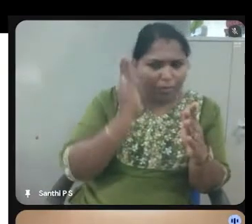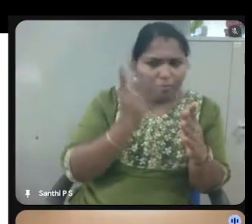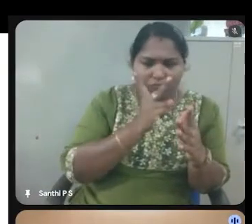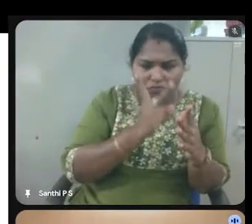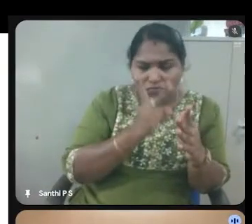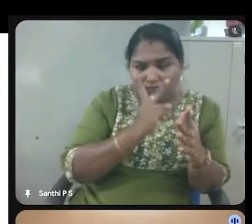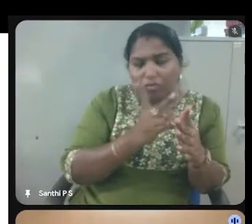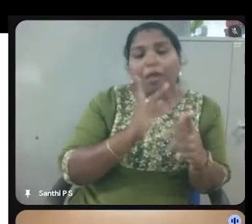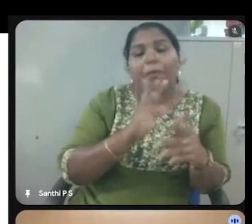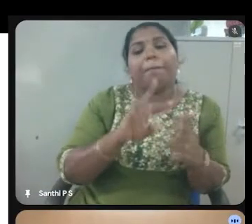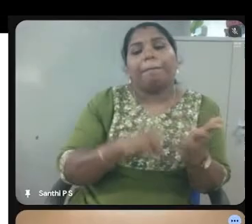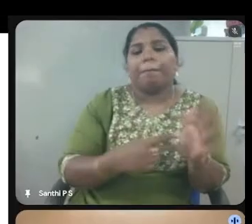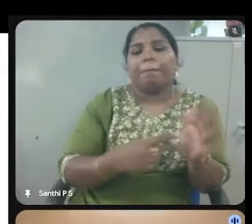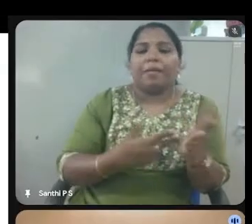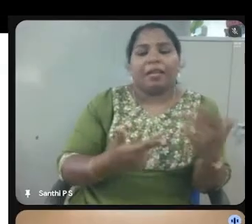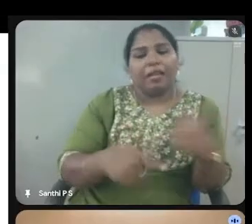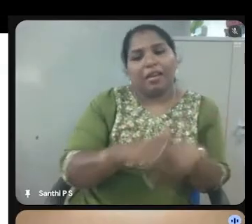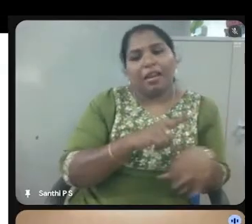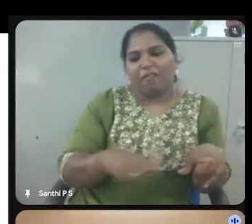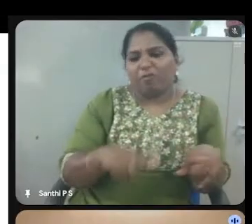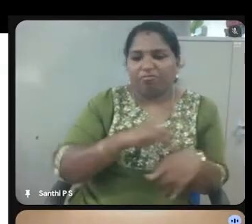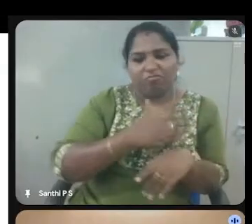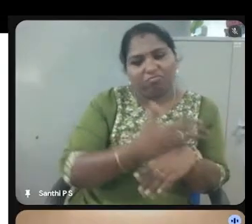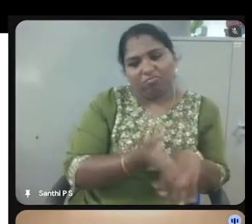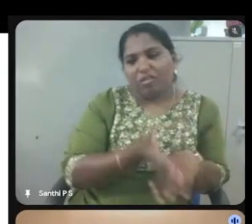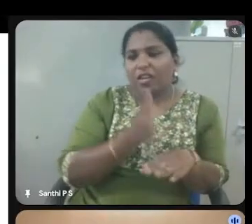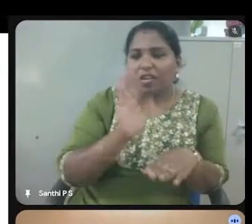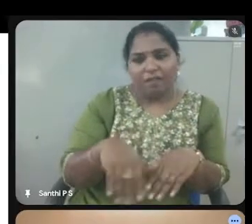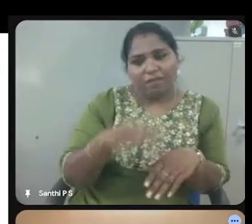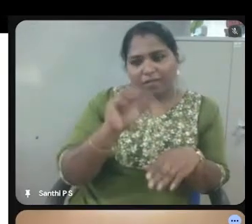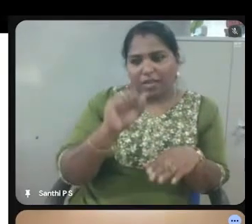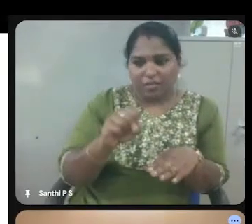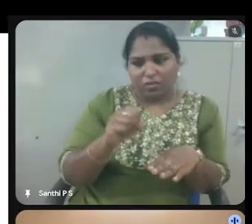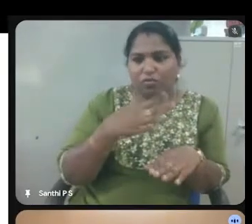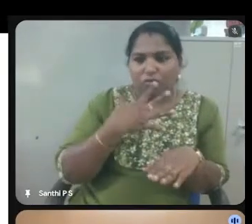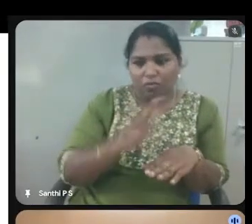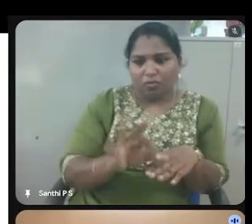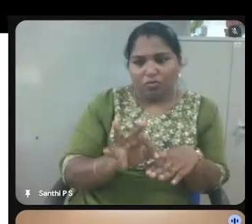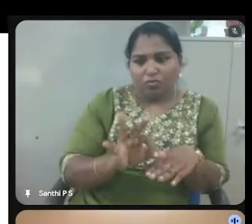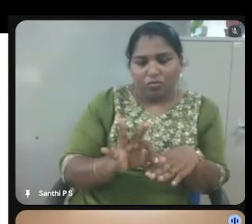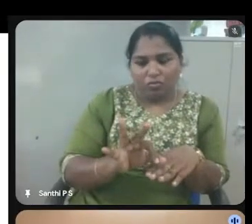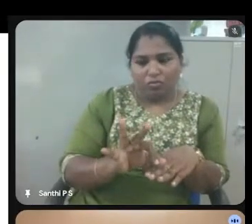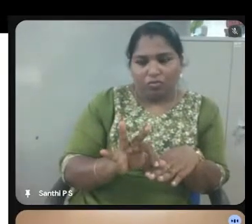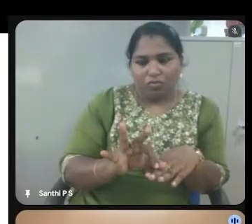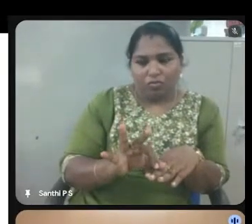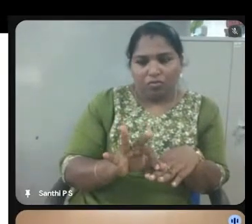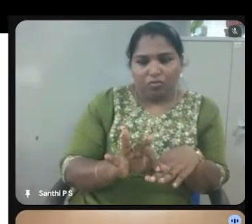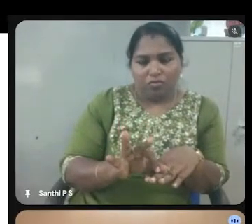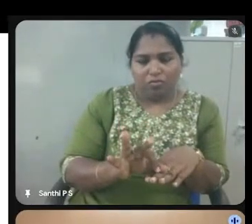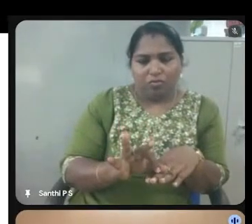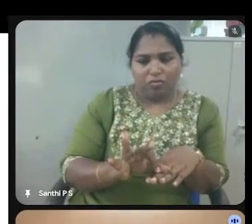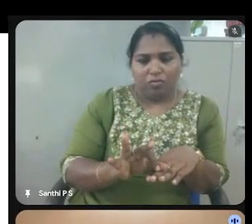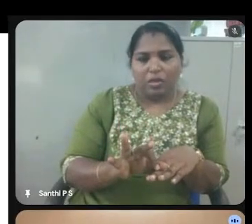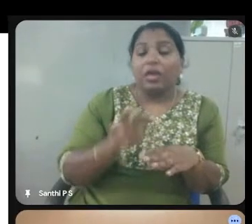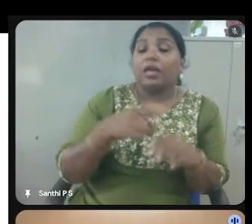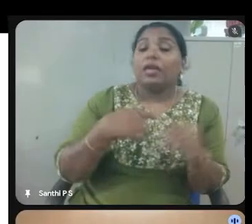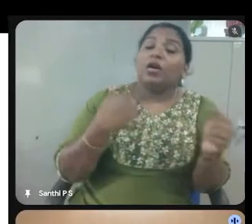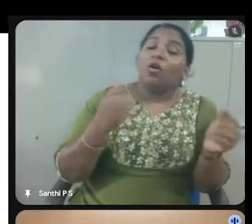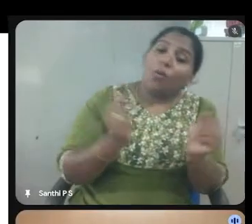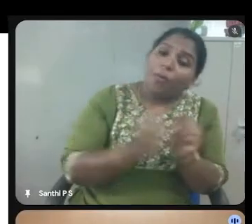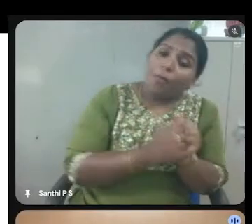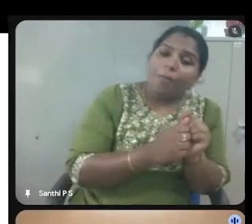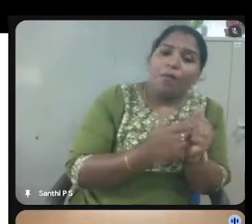ഡിലേ വരാനുള്ള സാധ്യത വളരെ കൂടുതലാണ്. അതേസമയം കുറച്ചും കൂടെ സ്ക്രീൻ ടൈം തുടങ്ങിയത്, അതിനോടൊപ്പം തന്നെ